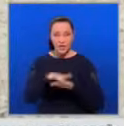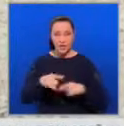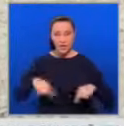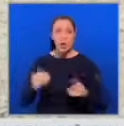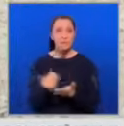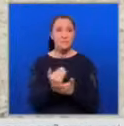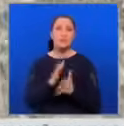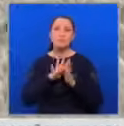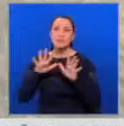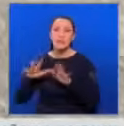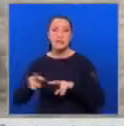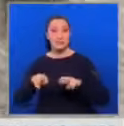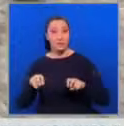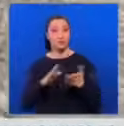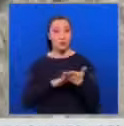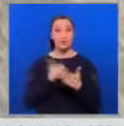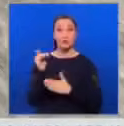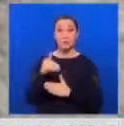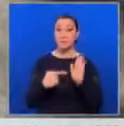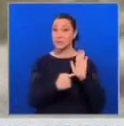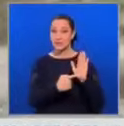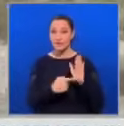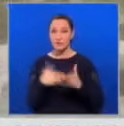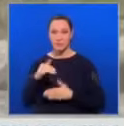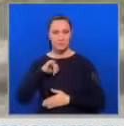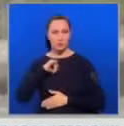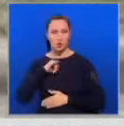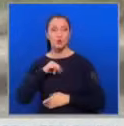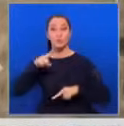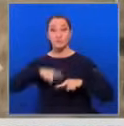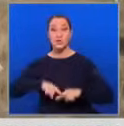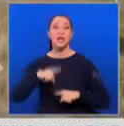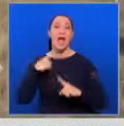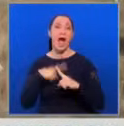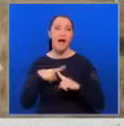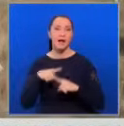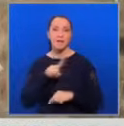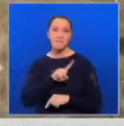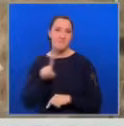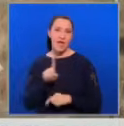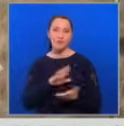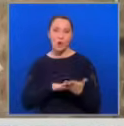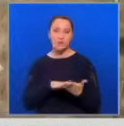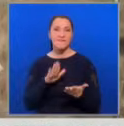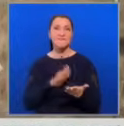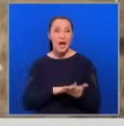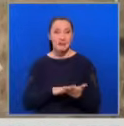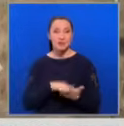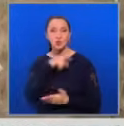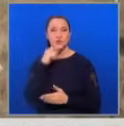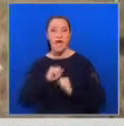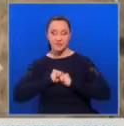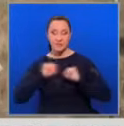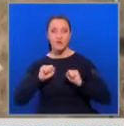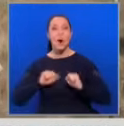десетки следователи доказателствата ще бъдат представени пред международното правосъдие в хага не не е доказан факт че русия е взривила